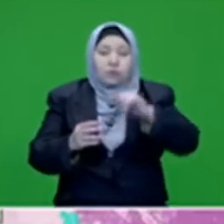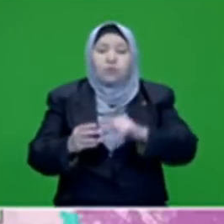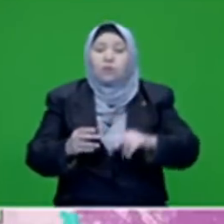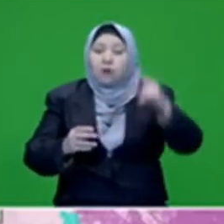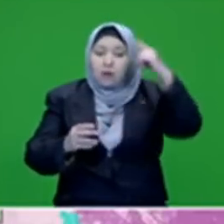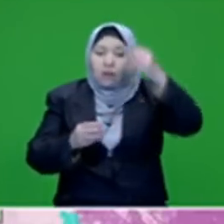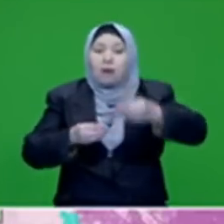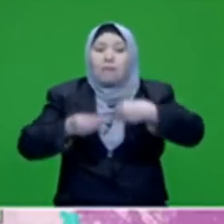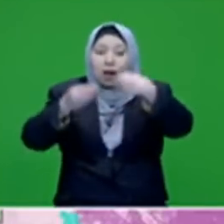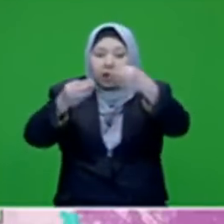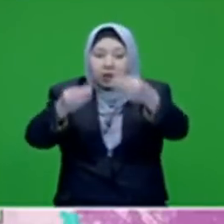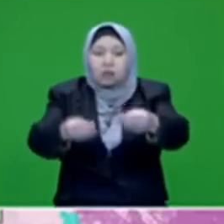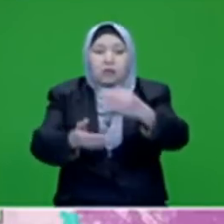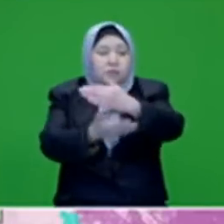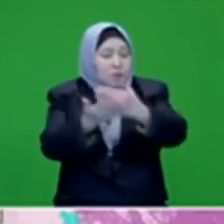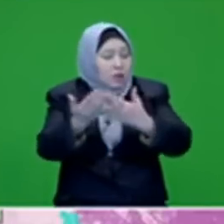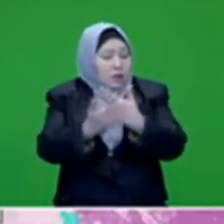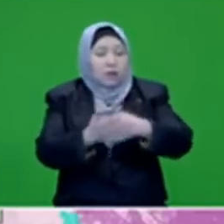ولنعلمه